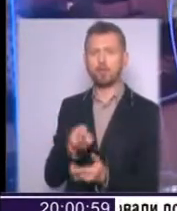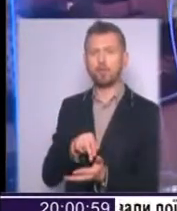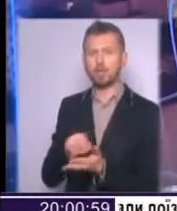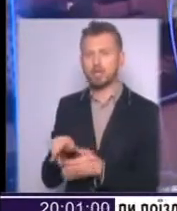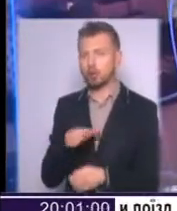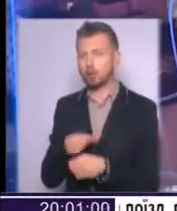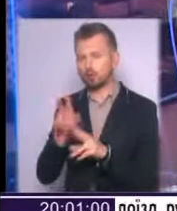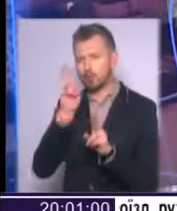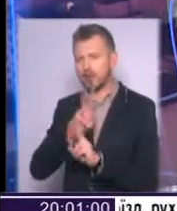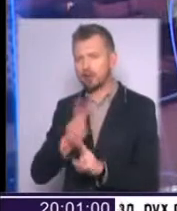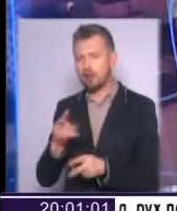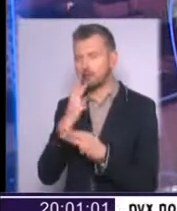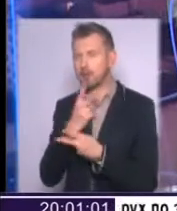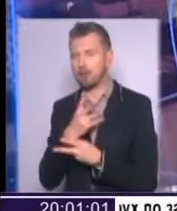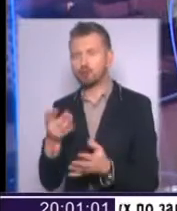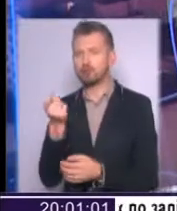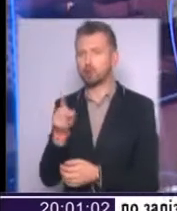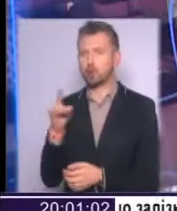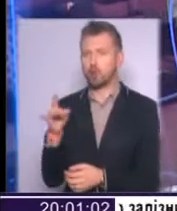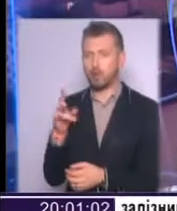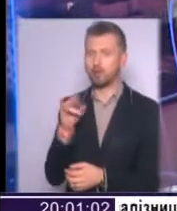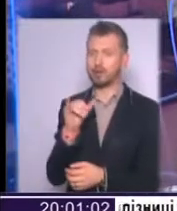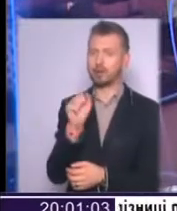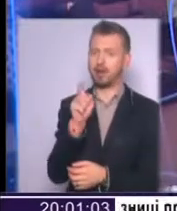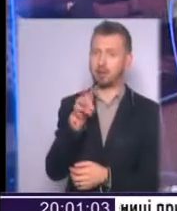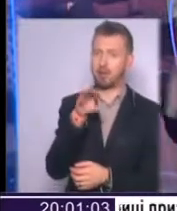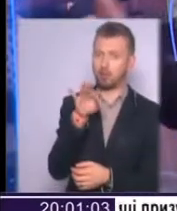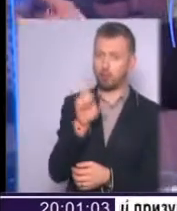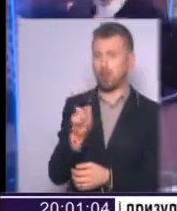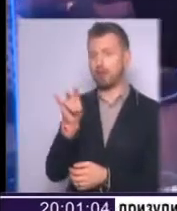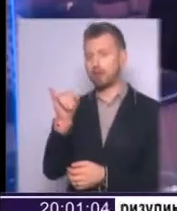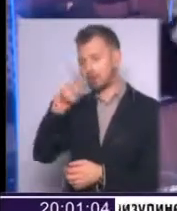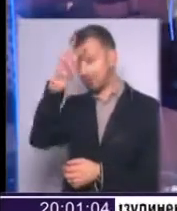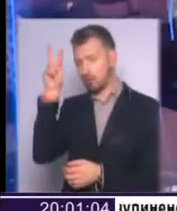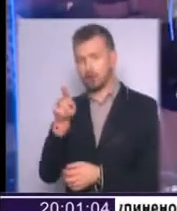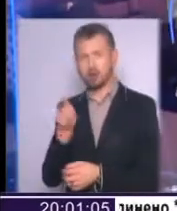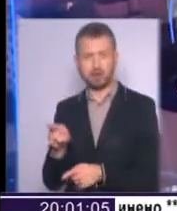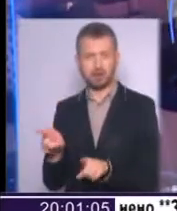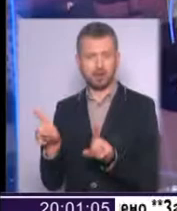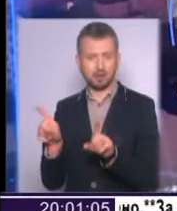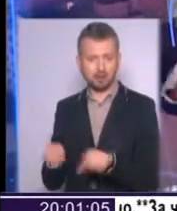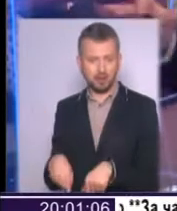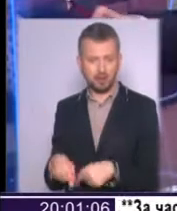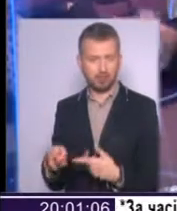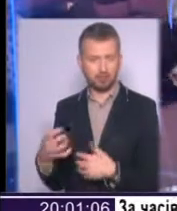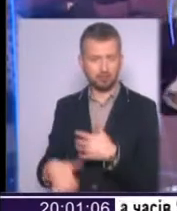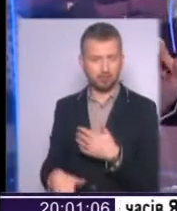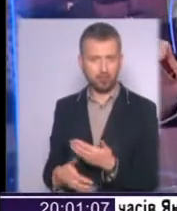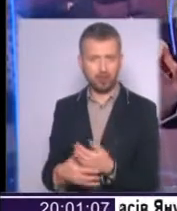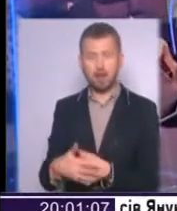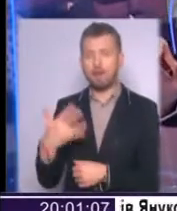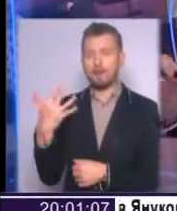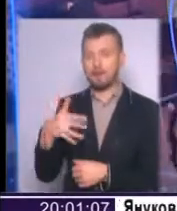абсолютно, не знаючи і не бачачи жодного разу ні Ахметова, ні пані Тимошенко, бо її так само до цього всього процесу підв'язують. Да? 50